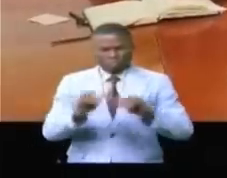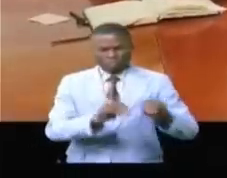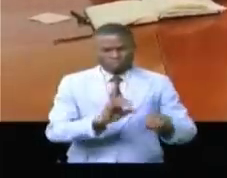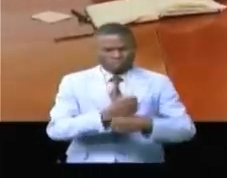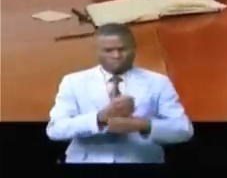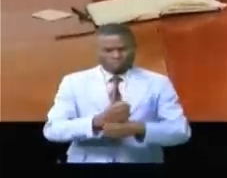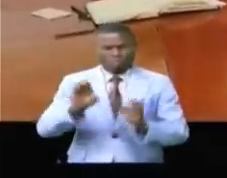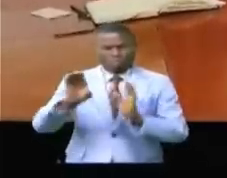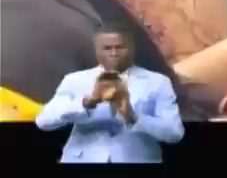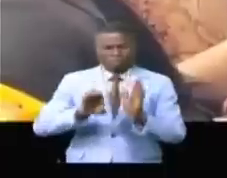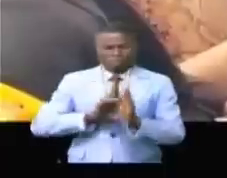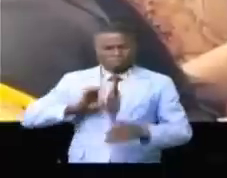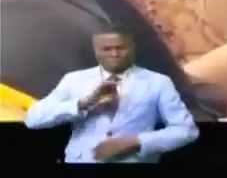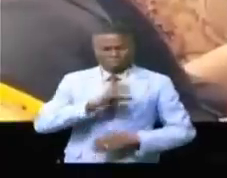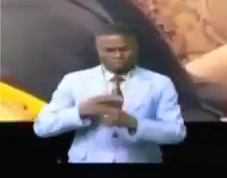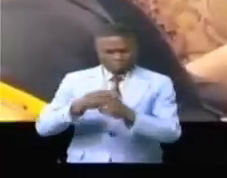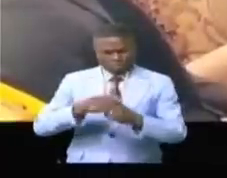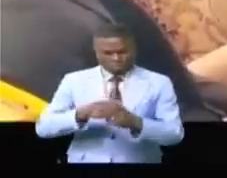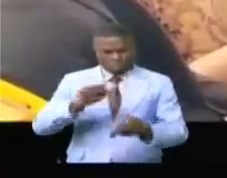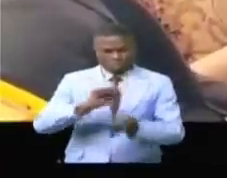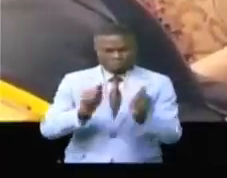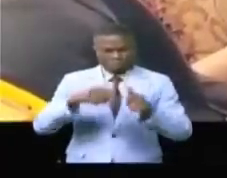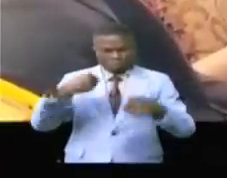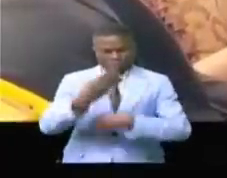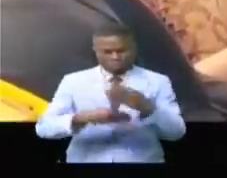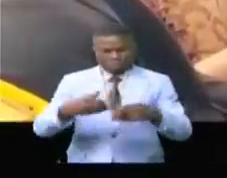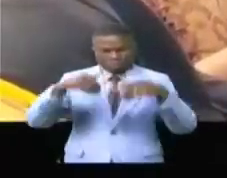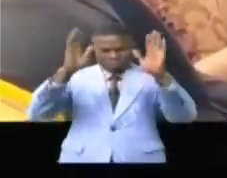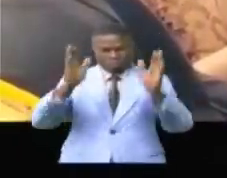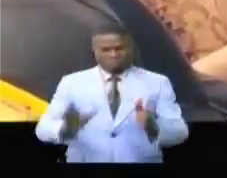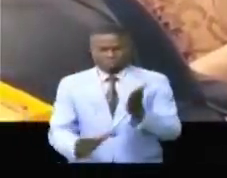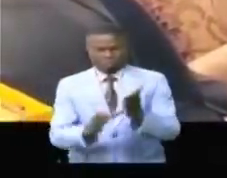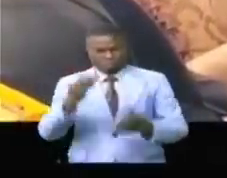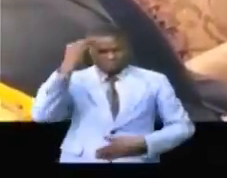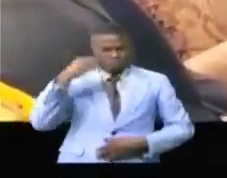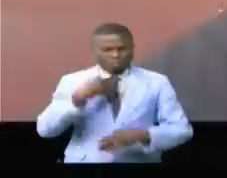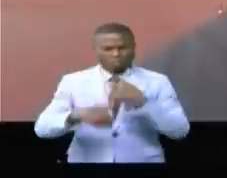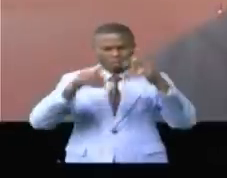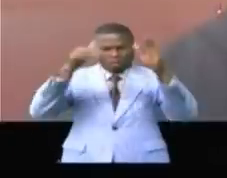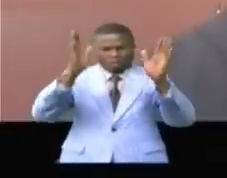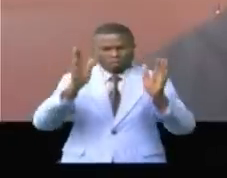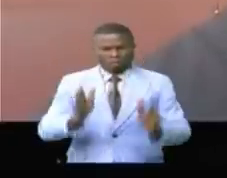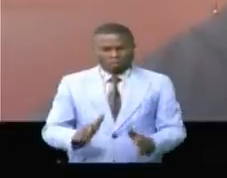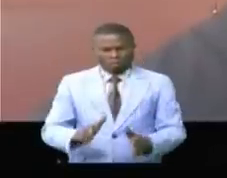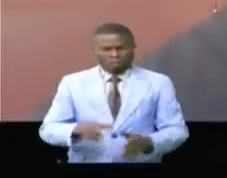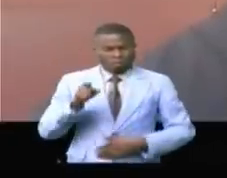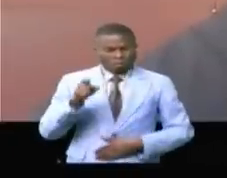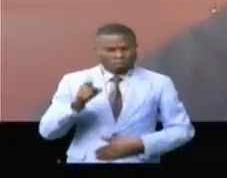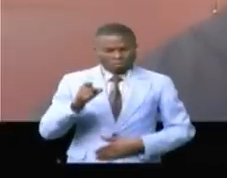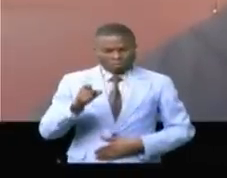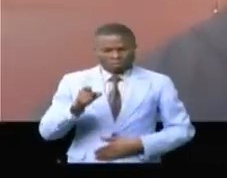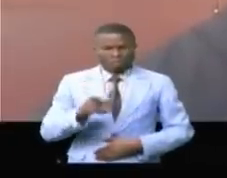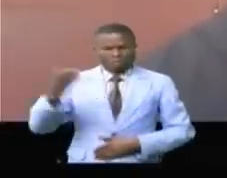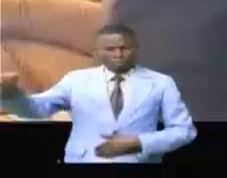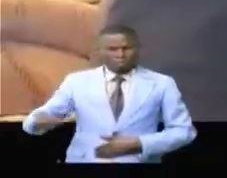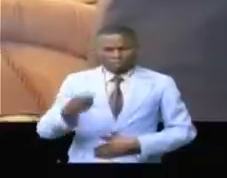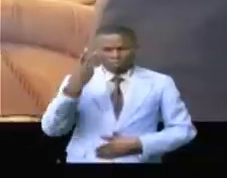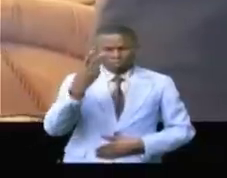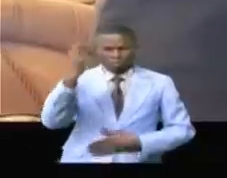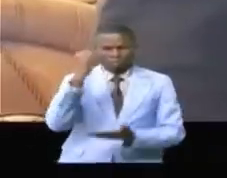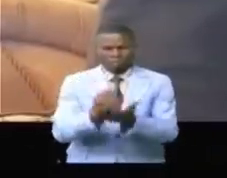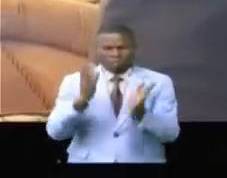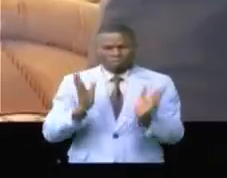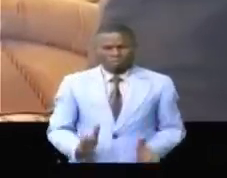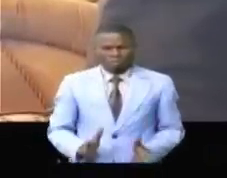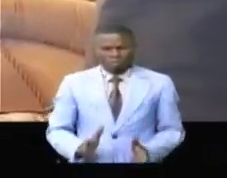ce comité de suivi. Toujours aux affaires étrangères, le vice-ministre aux affaires étrangères, Crispin Badou, a reçu 2 ambassadeurs.